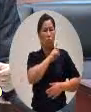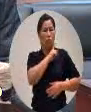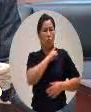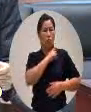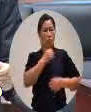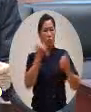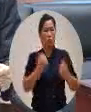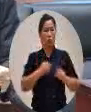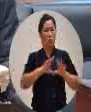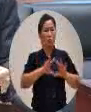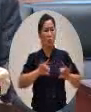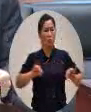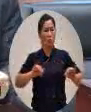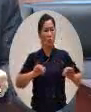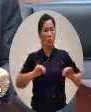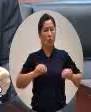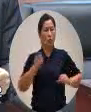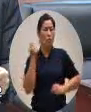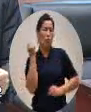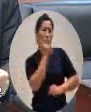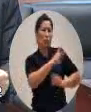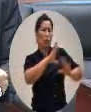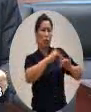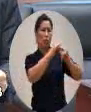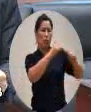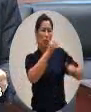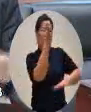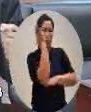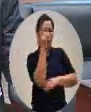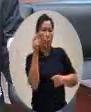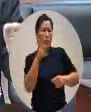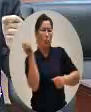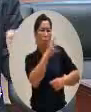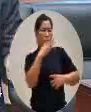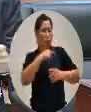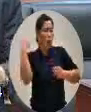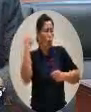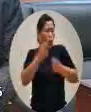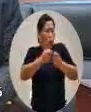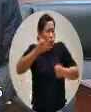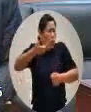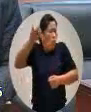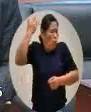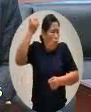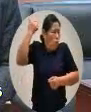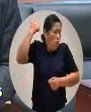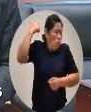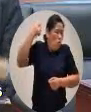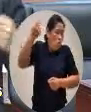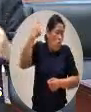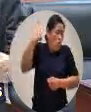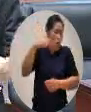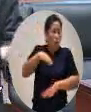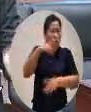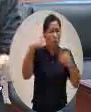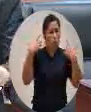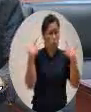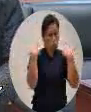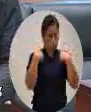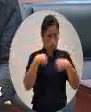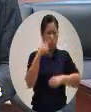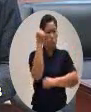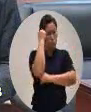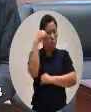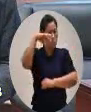在地的甚至比國民政府還早在這裡住在這裡的所謂的這個原住民我們真正的